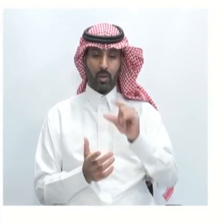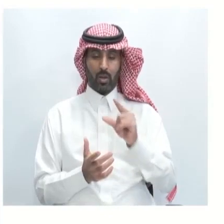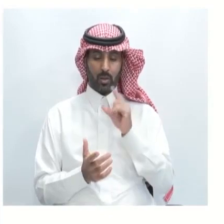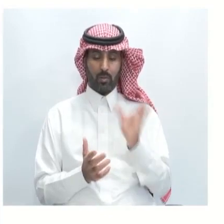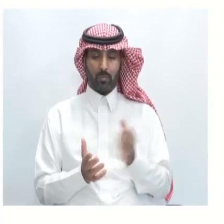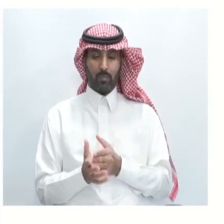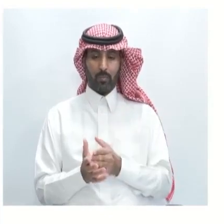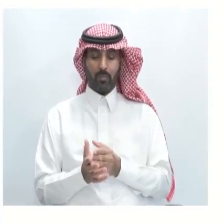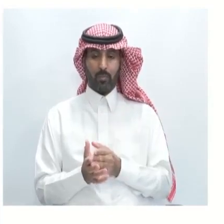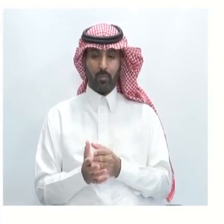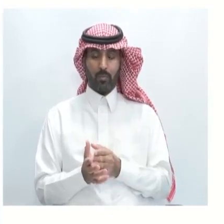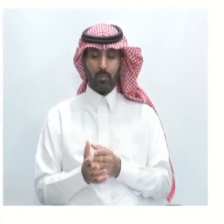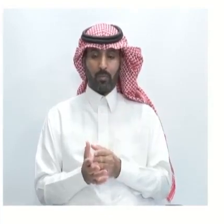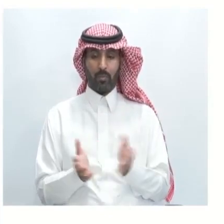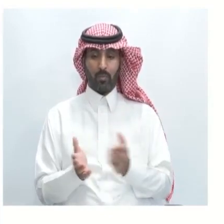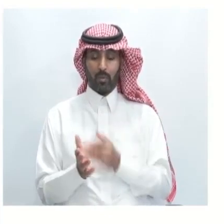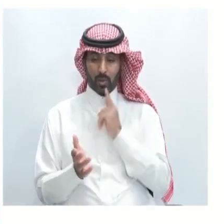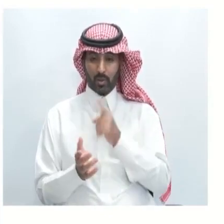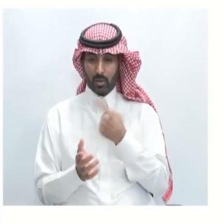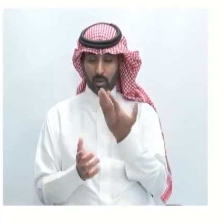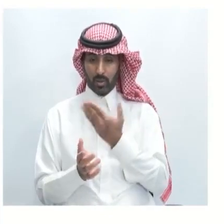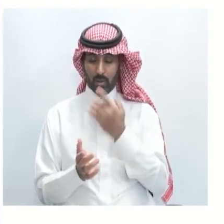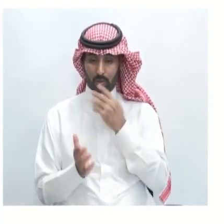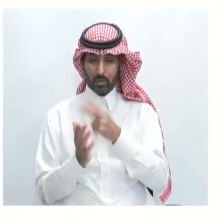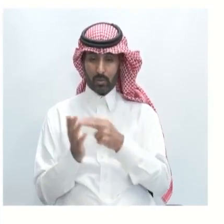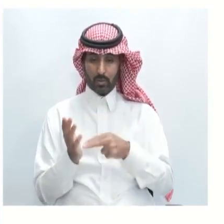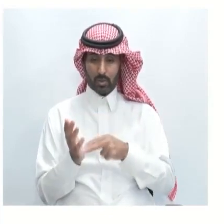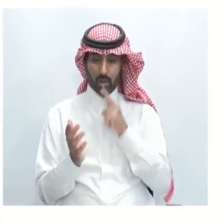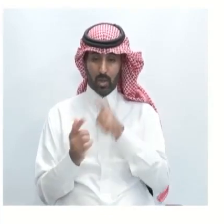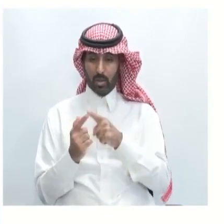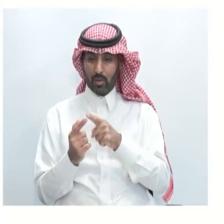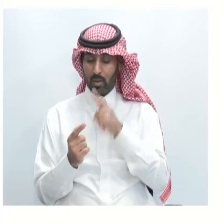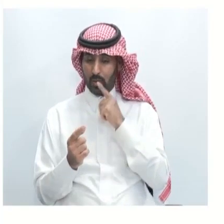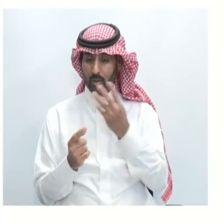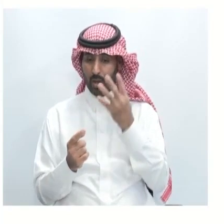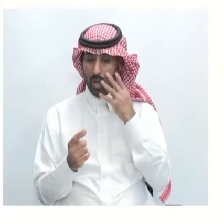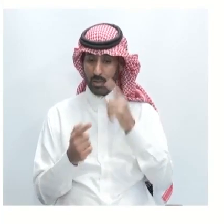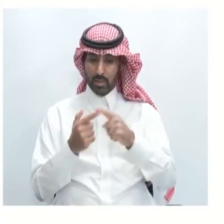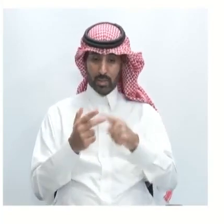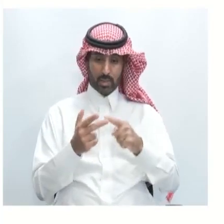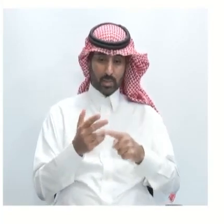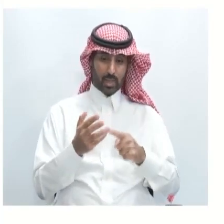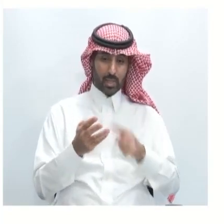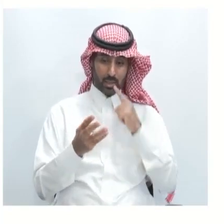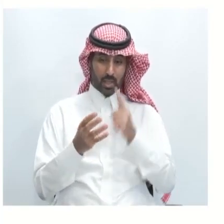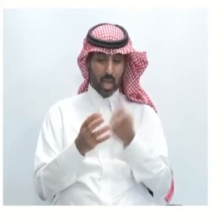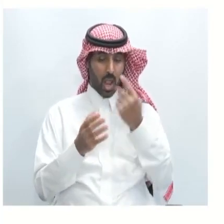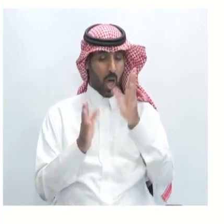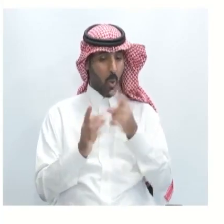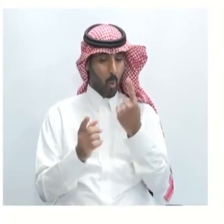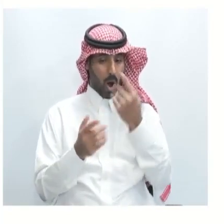خلاصه لنقرا هذه الخلاصه هذه هي الظروب الاربعه للشكل الاول